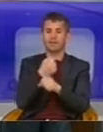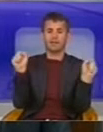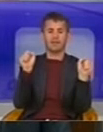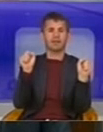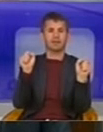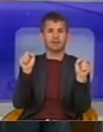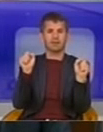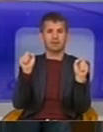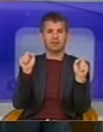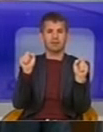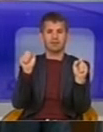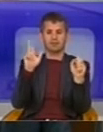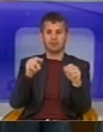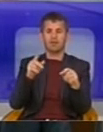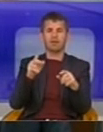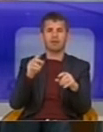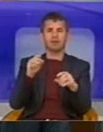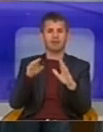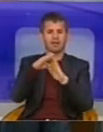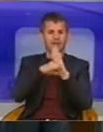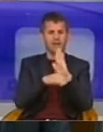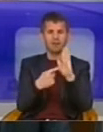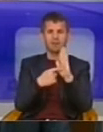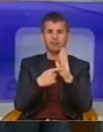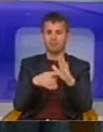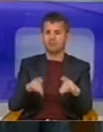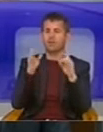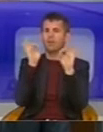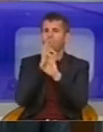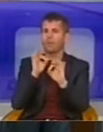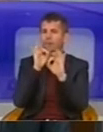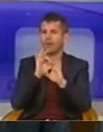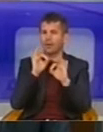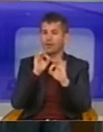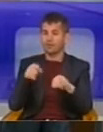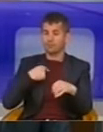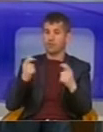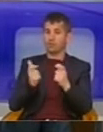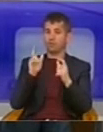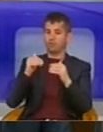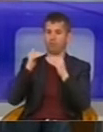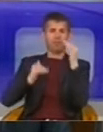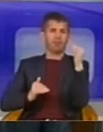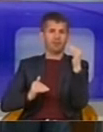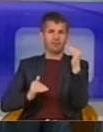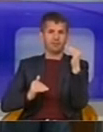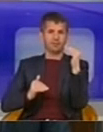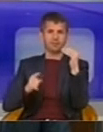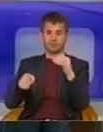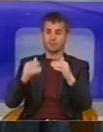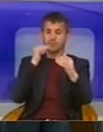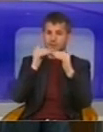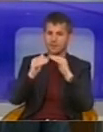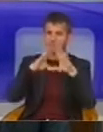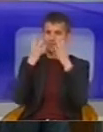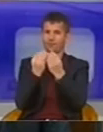është mit, ka pa fund regull aty, të cilat nuk i gjejmë këtu. Me qenë se në shoqëri kemi pabarazi, trajtimi i barabart i